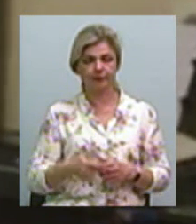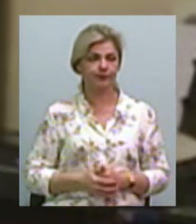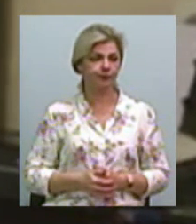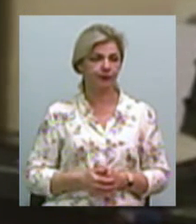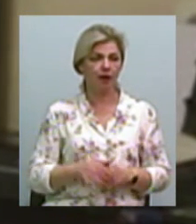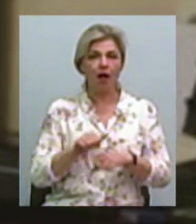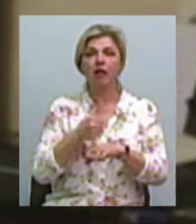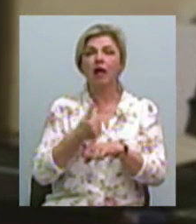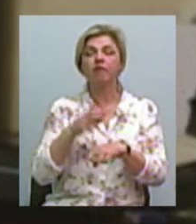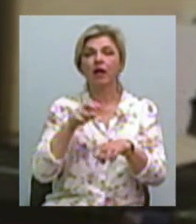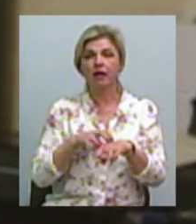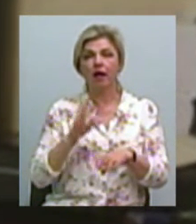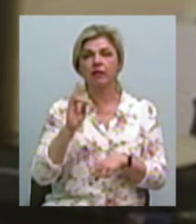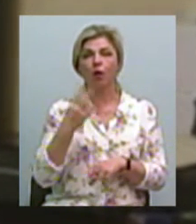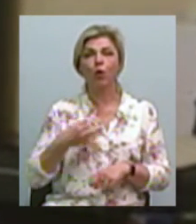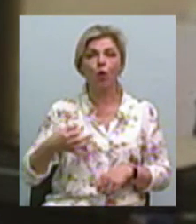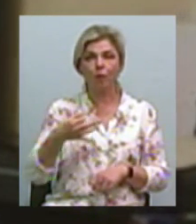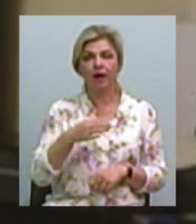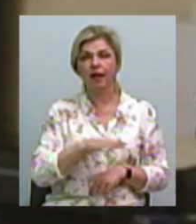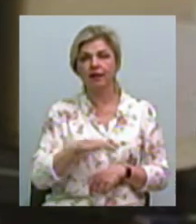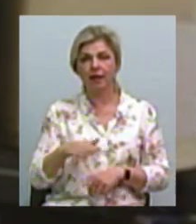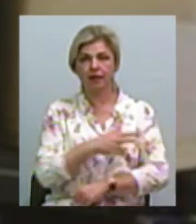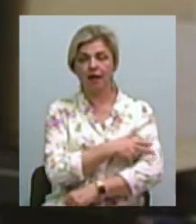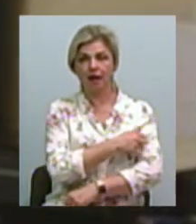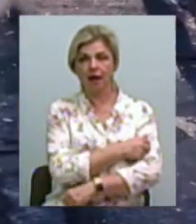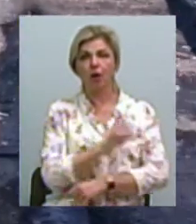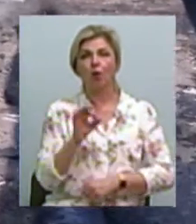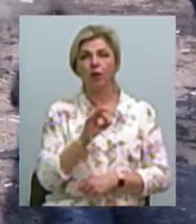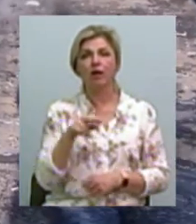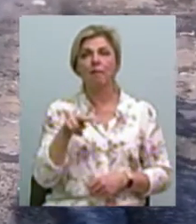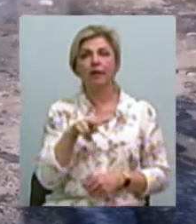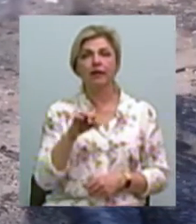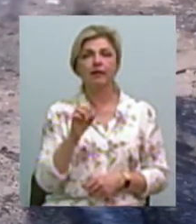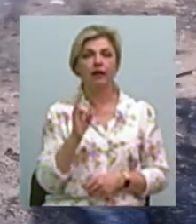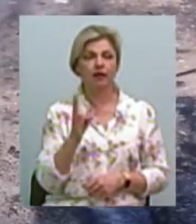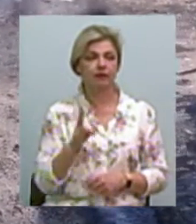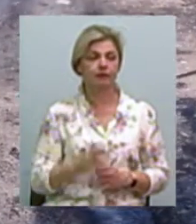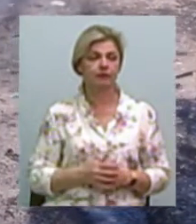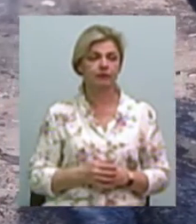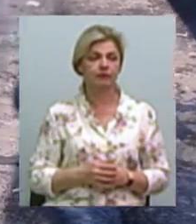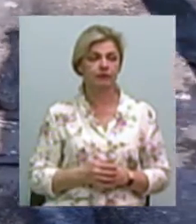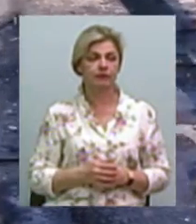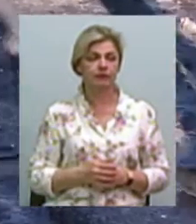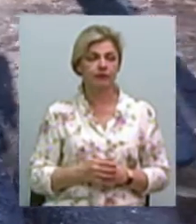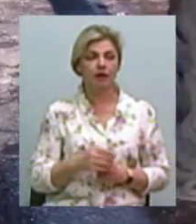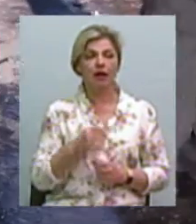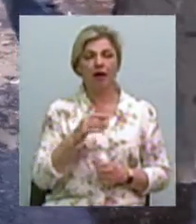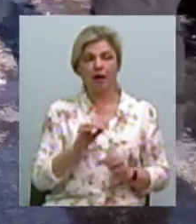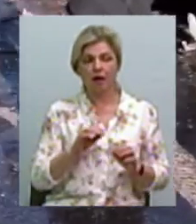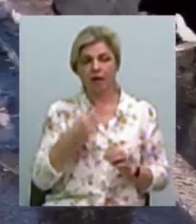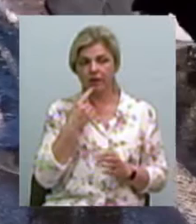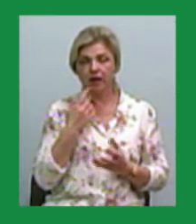Головний лікар Миколаївської обласної дитячої клінічної лікарні Олександр Пліткін телефоном розповів про стан дітей, які травмувалися в